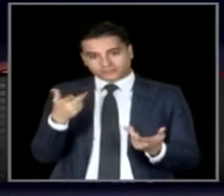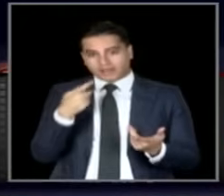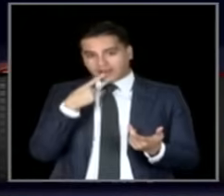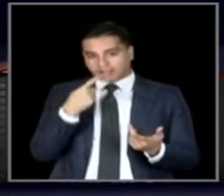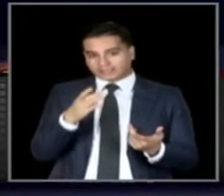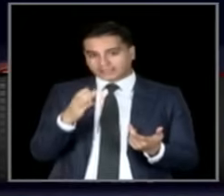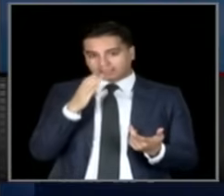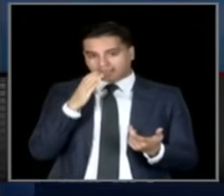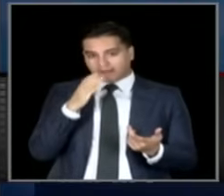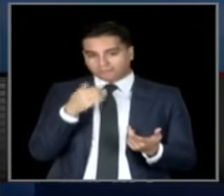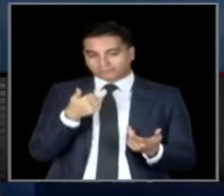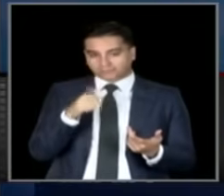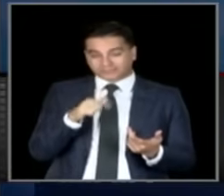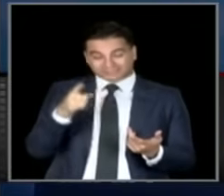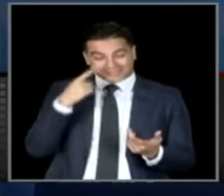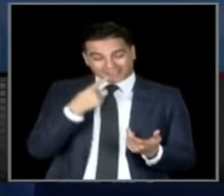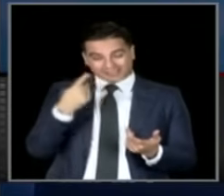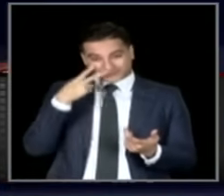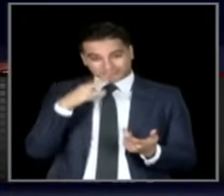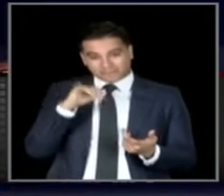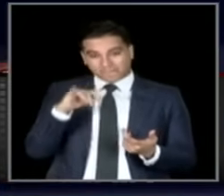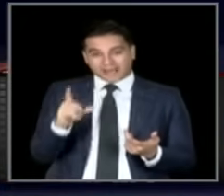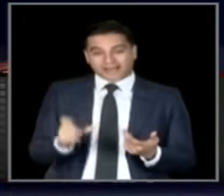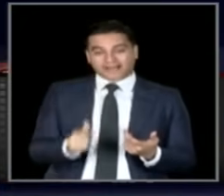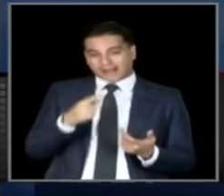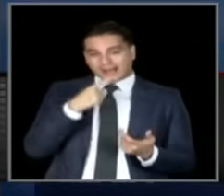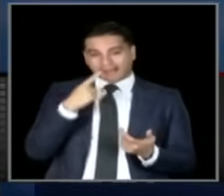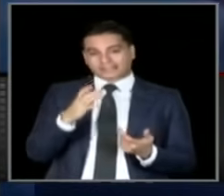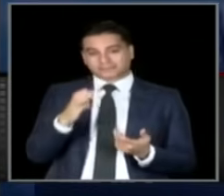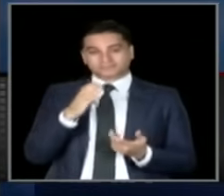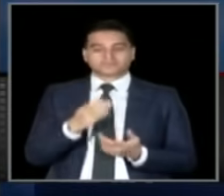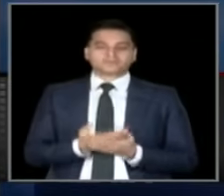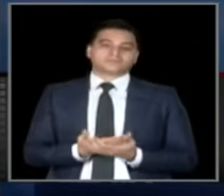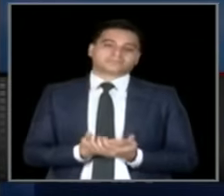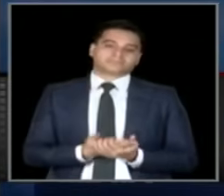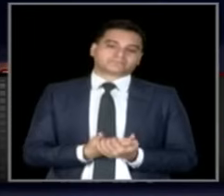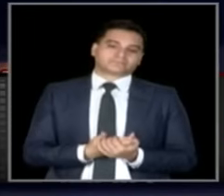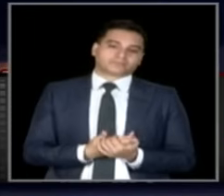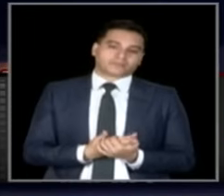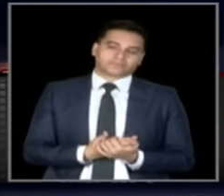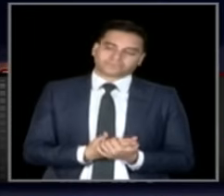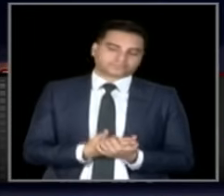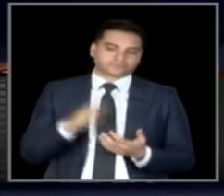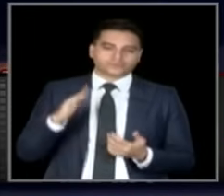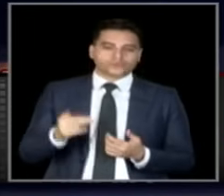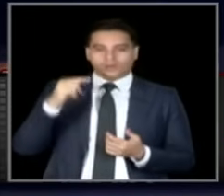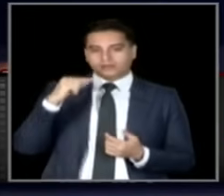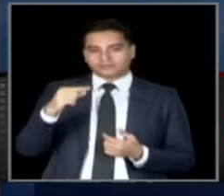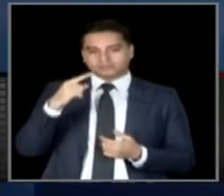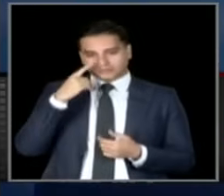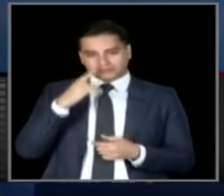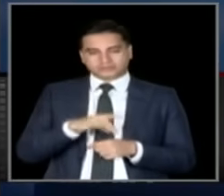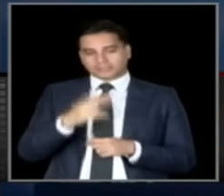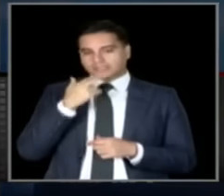لك الإجابة. يعني ميرنا ادتك هدية. ما خدتش بالي، حتى لو هي قالتها ما كنتش هجاوبها. سعاد هارد لك.